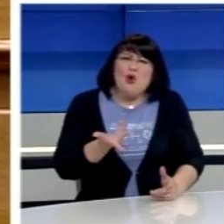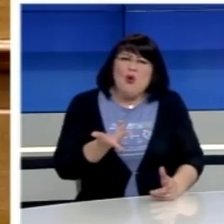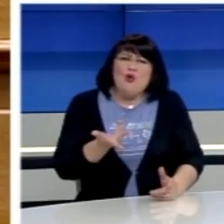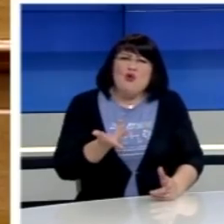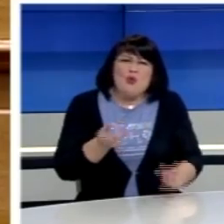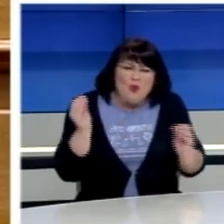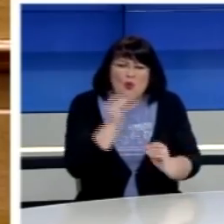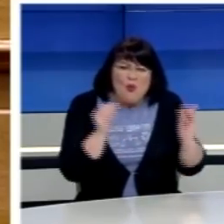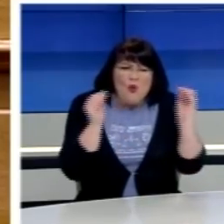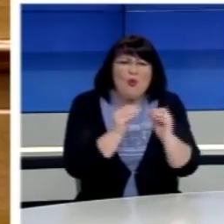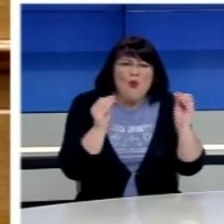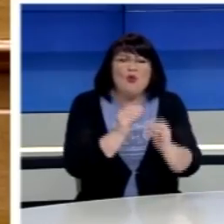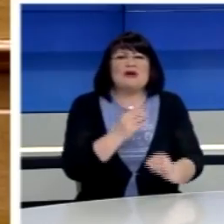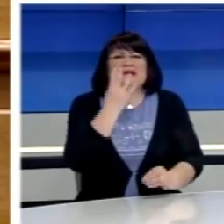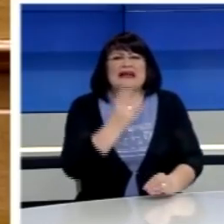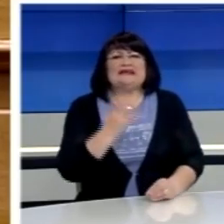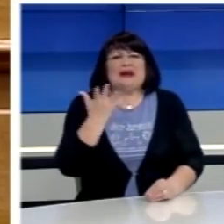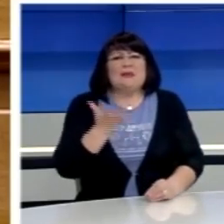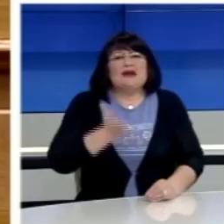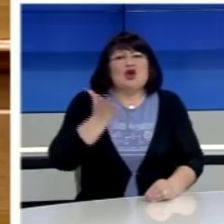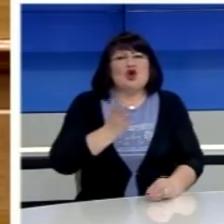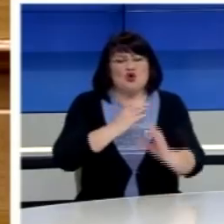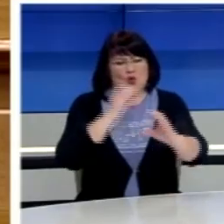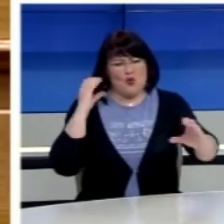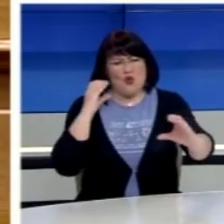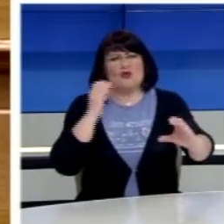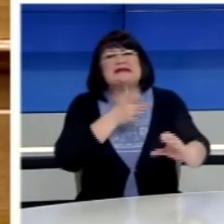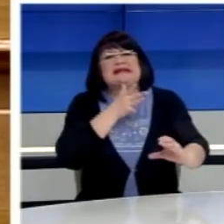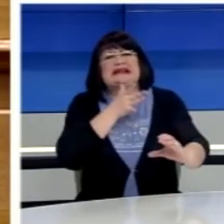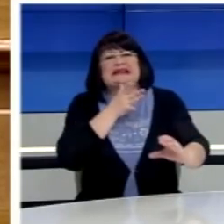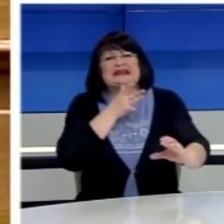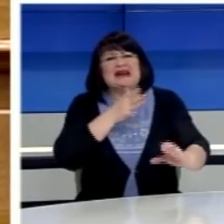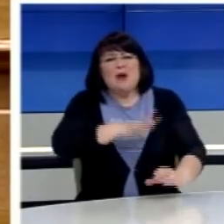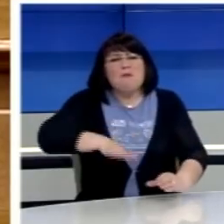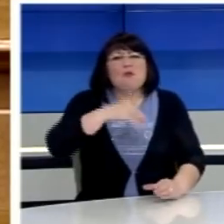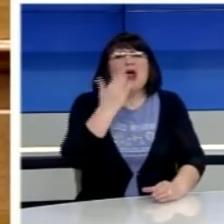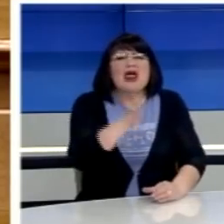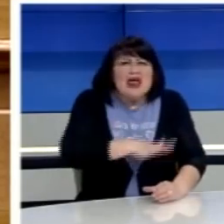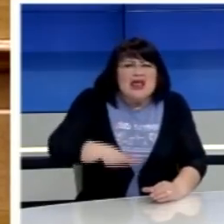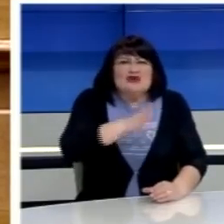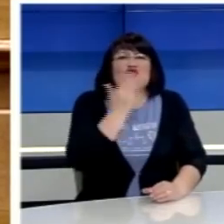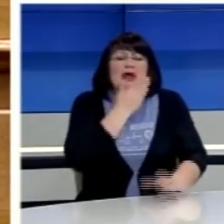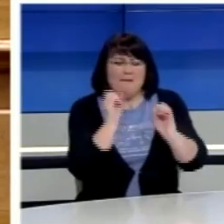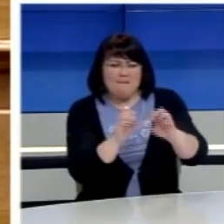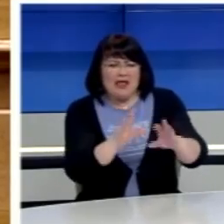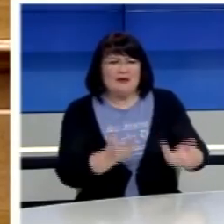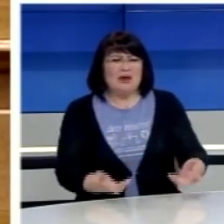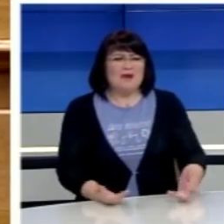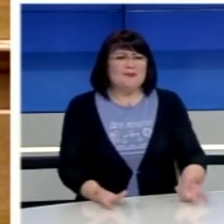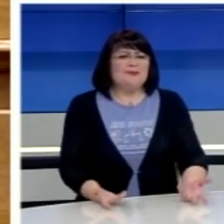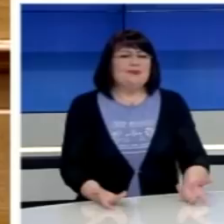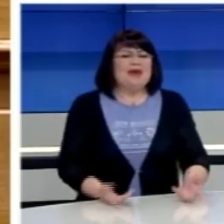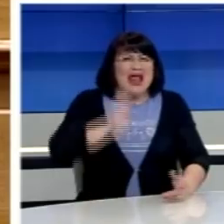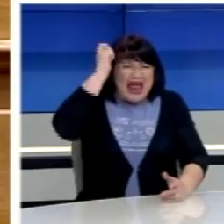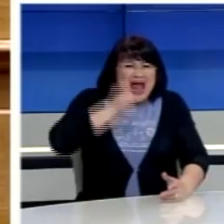στριμώχνετε 4χρονα και 5χρονα σε κοντέινερ σε προάβλια γυμνασίων και λυκείων? Γιατί δεν καταργείτε αυτό